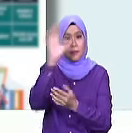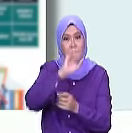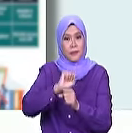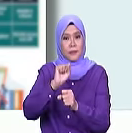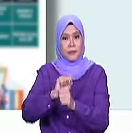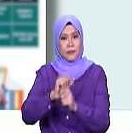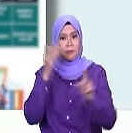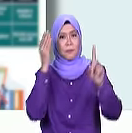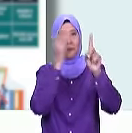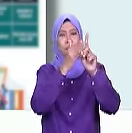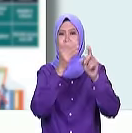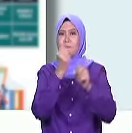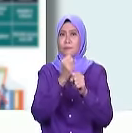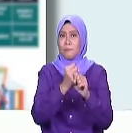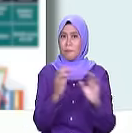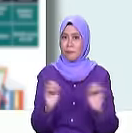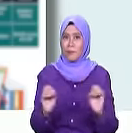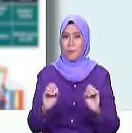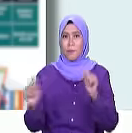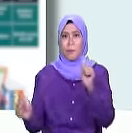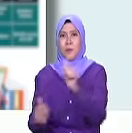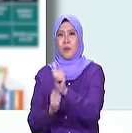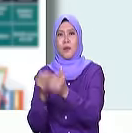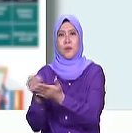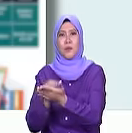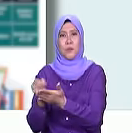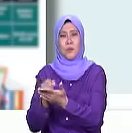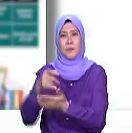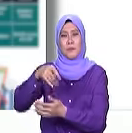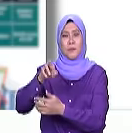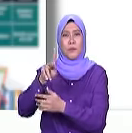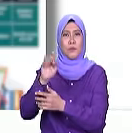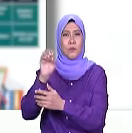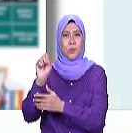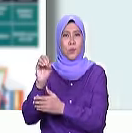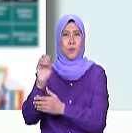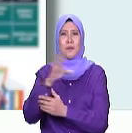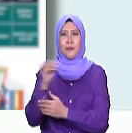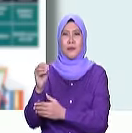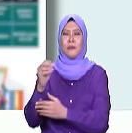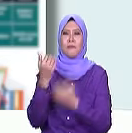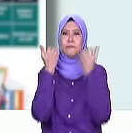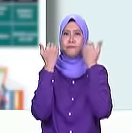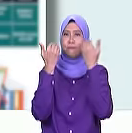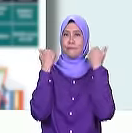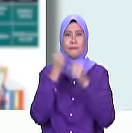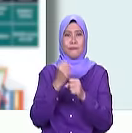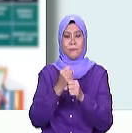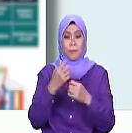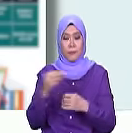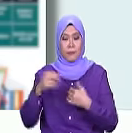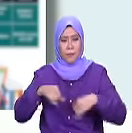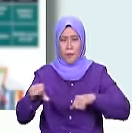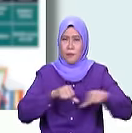terbuka kepada golongan yang tidak dilindungi di bawah sistem insurans pekerjaan Perkeso dan juga golongan penganggur dan aktif mencari